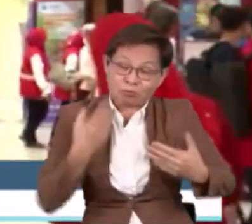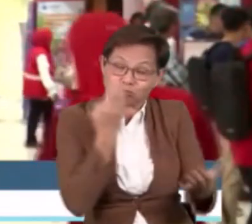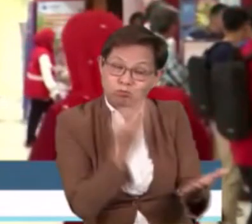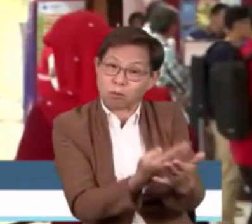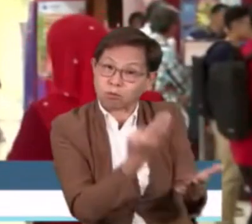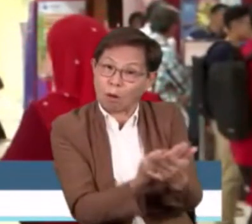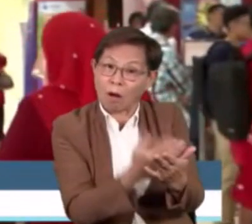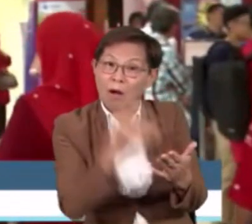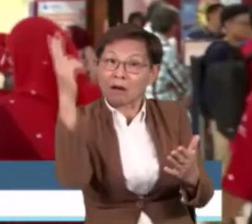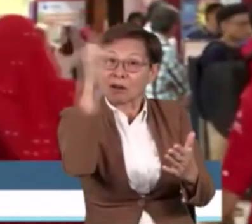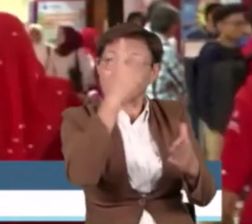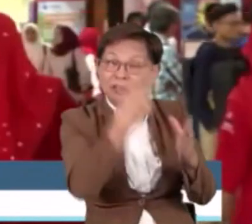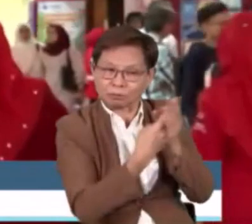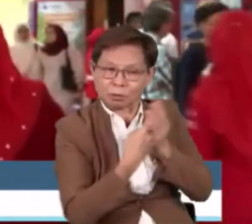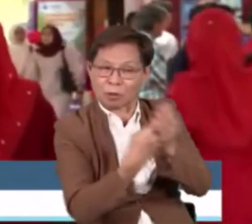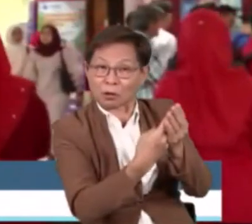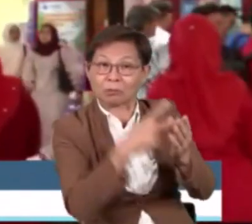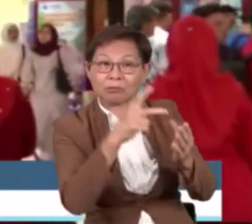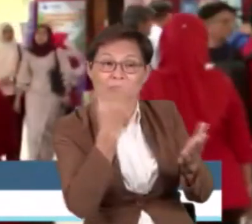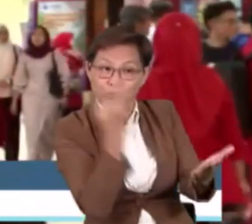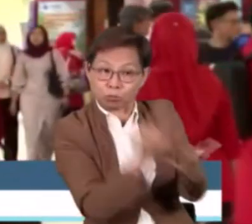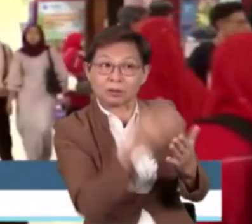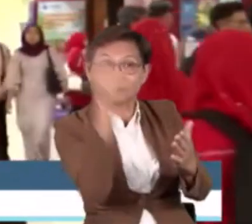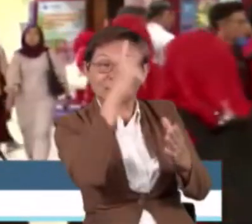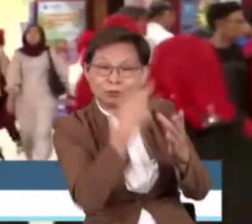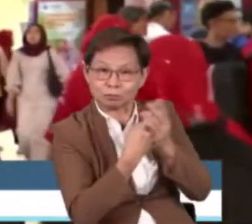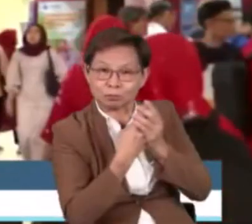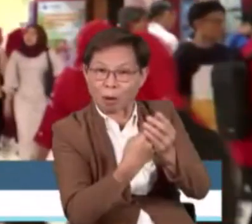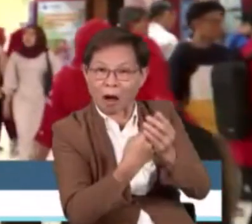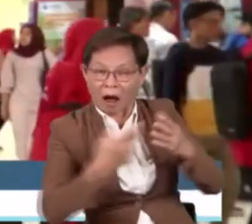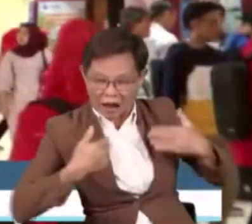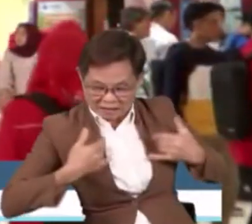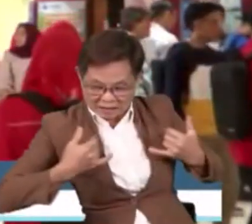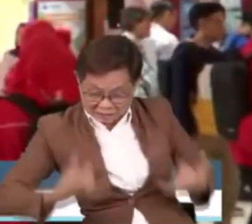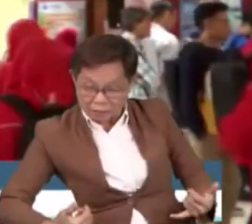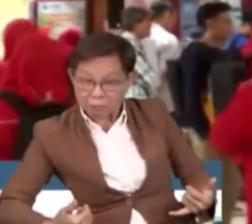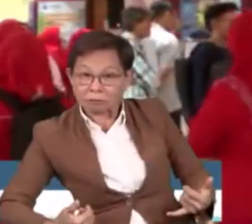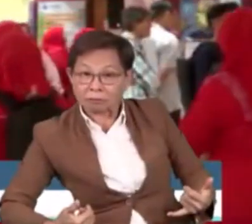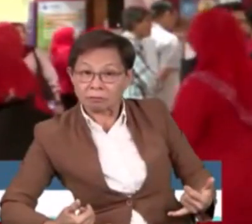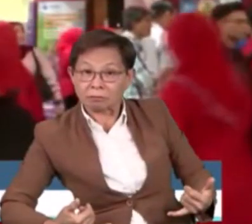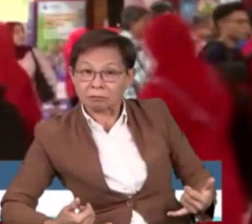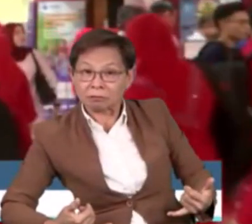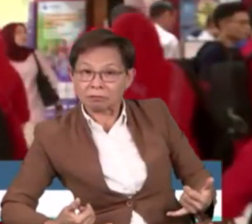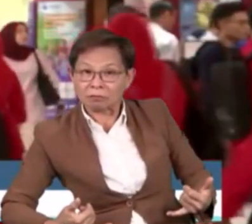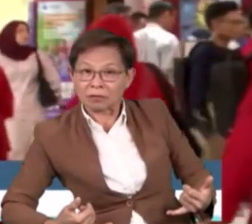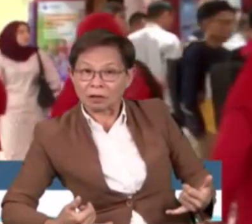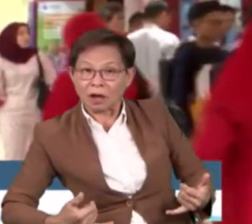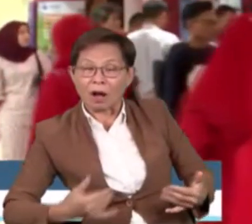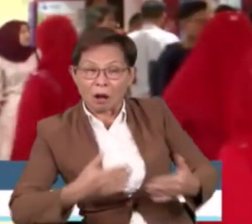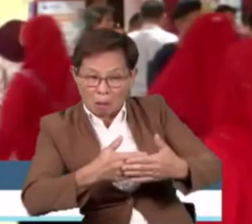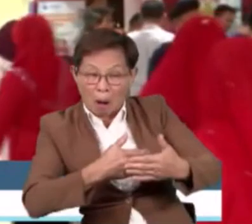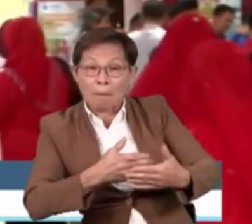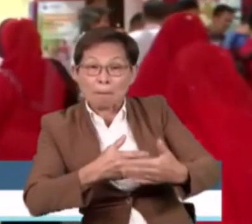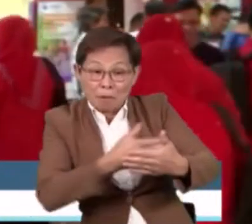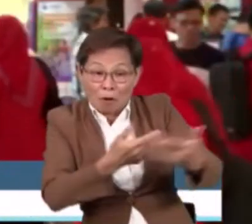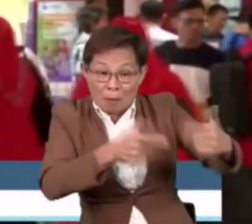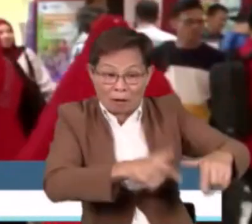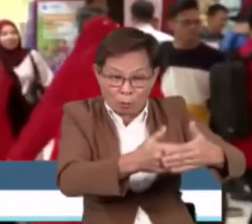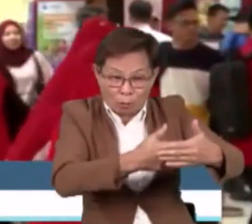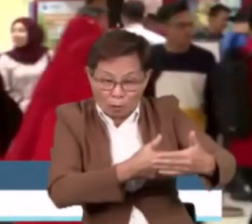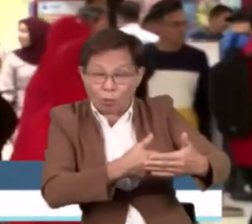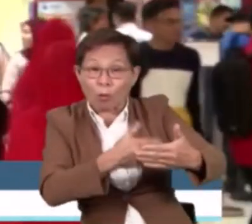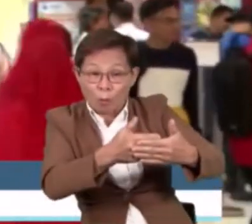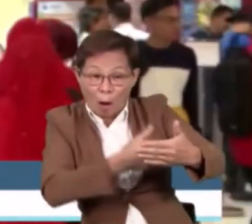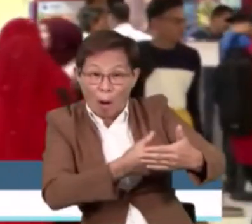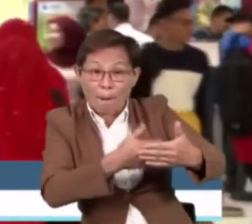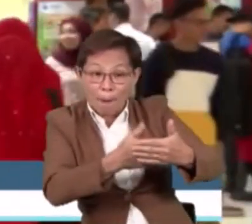bahawa kerajaan perpaduan yang ada ketika ini yang begitu proaktif dalam